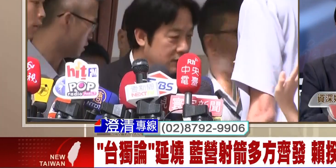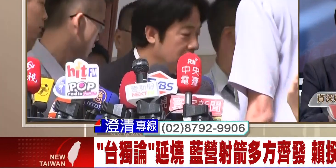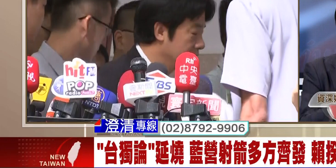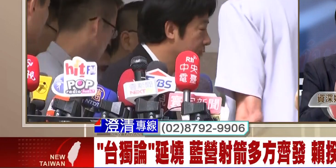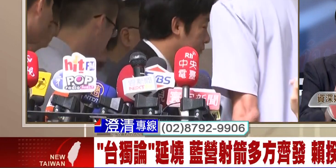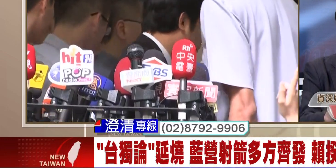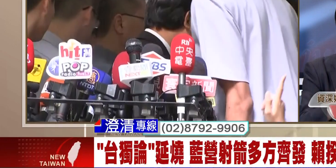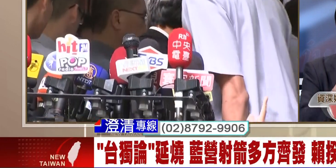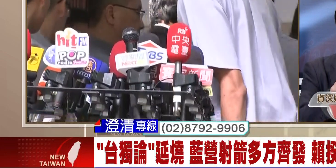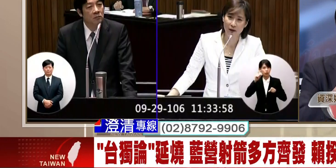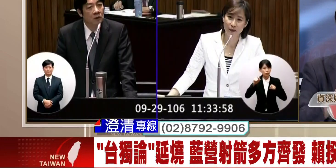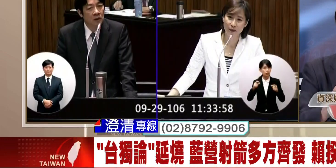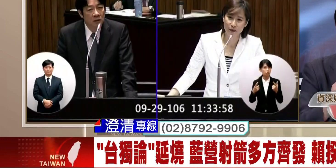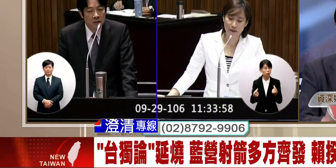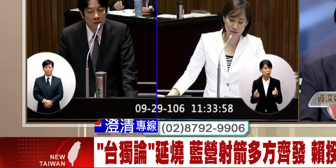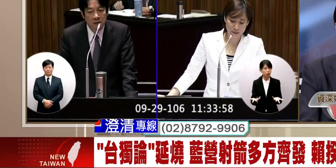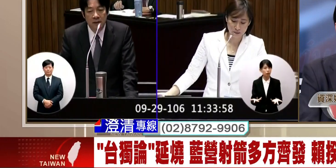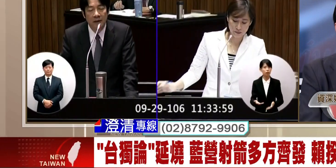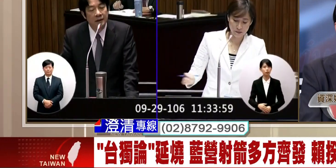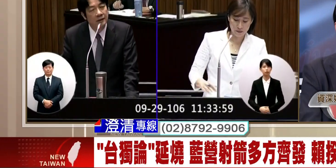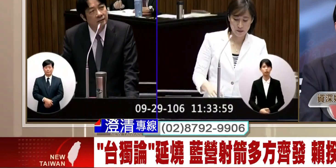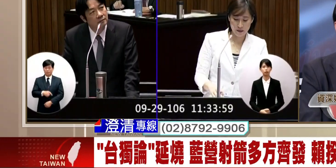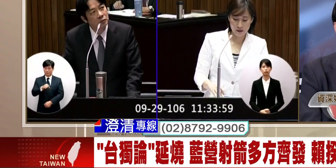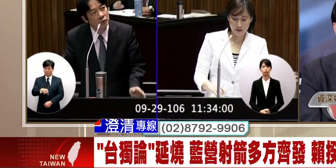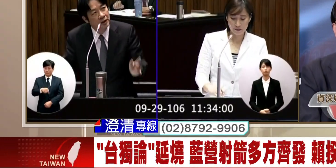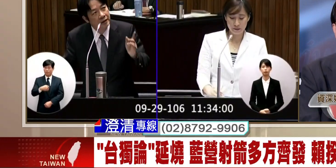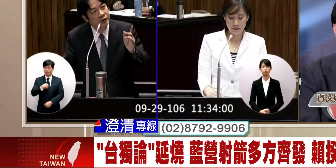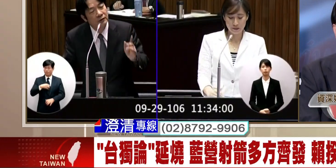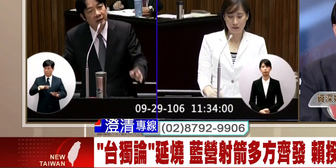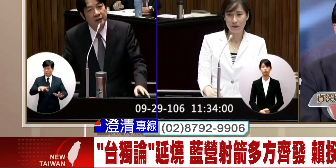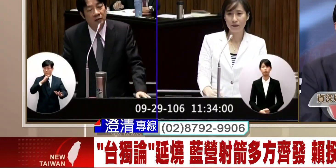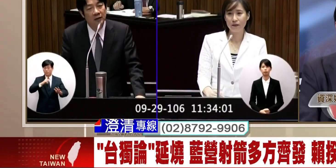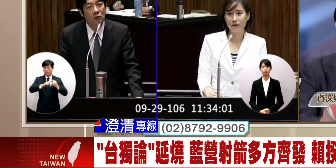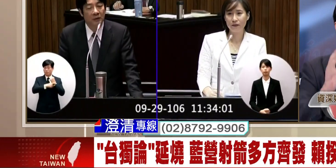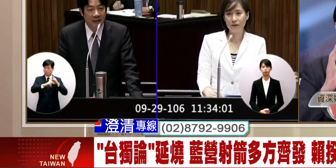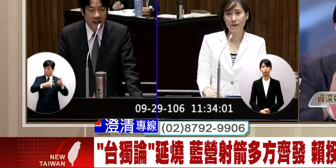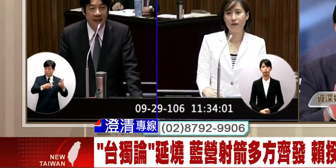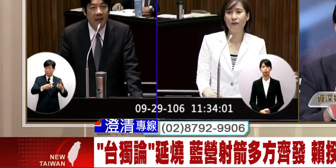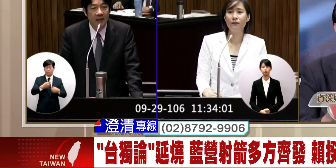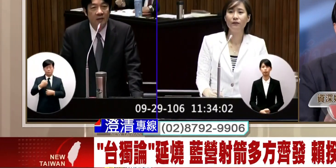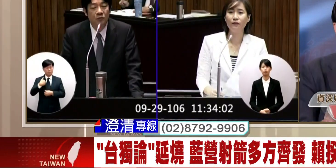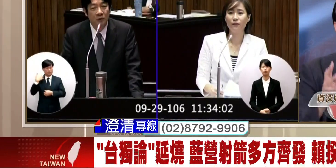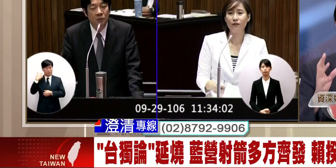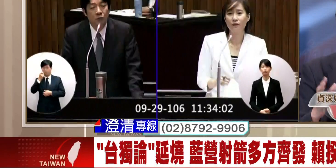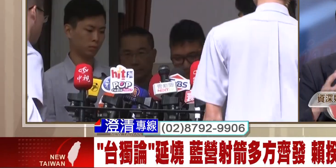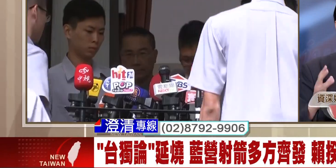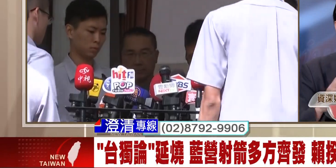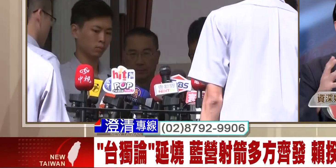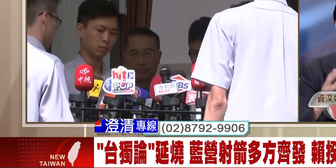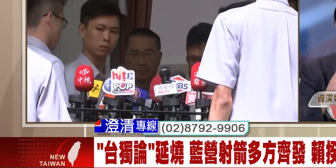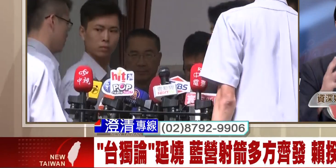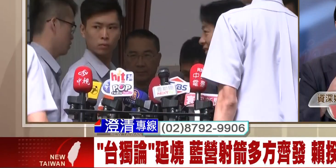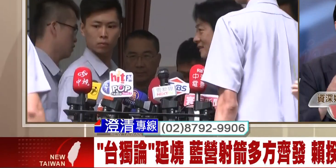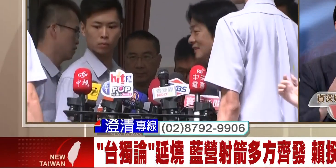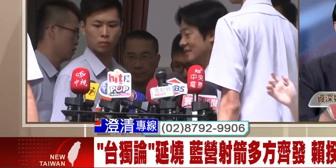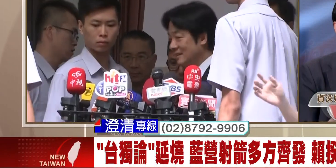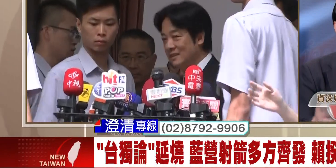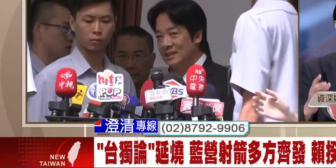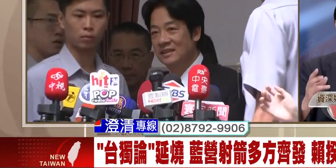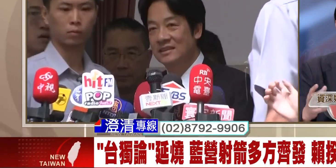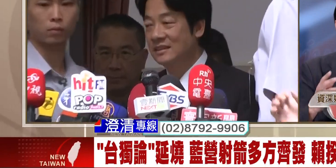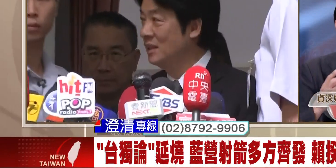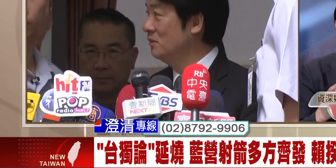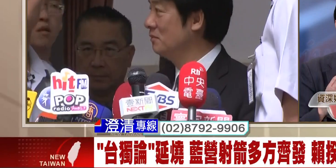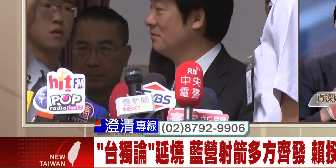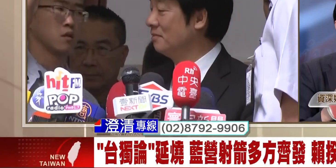这样的问题呢，事实上不需要太介意。那么他们一定不会放过，他们不止这个样子，他们还会掀起滔天巨浪啊！